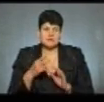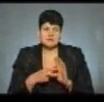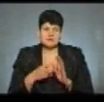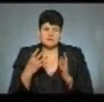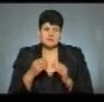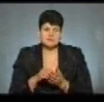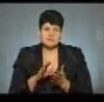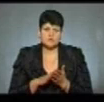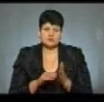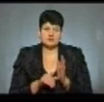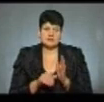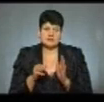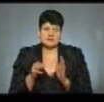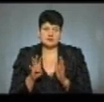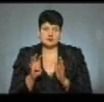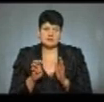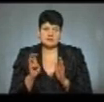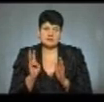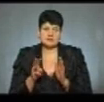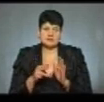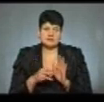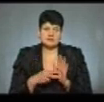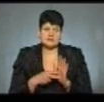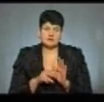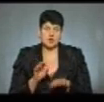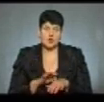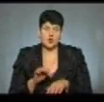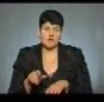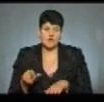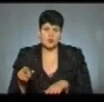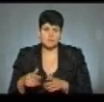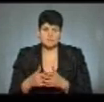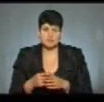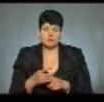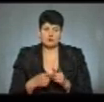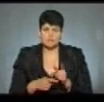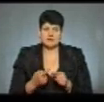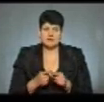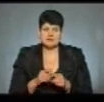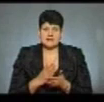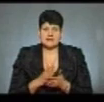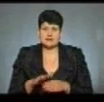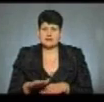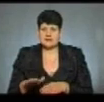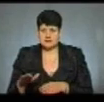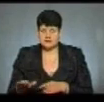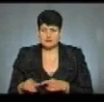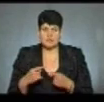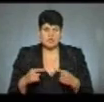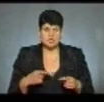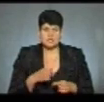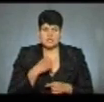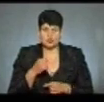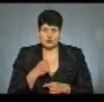на зареєстровано 6437 хворих. Близько половини це становлять нас діти, решта